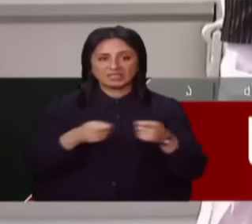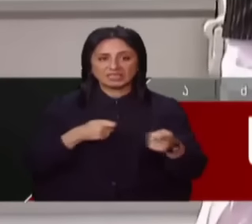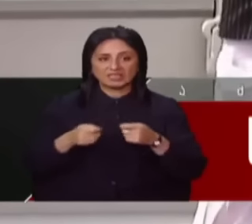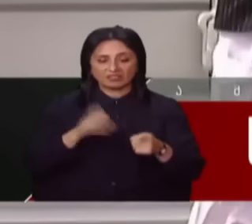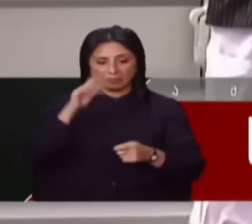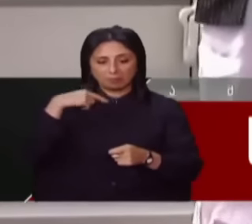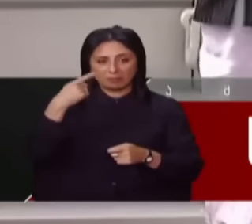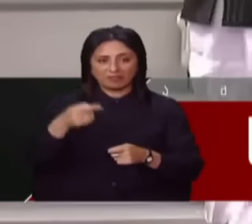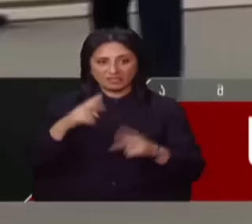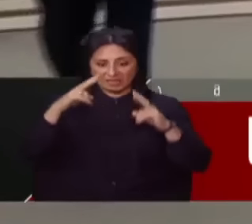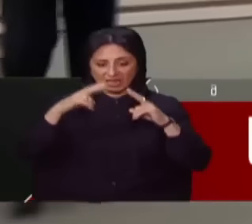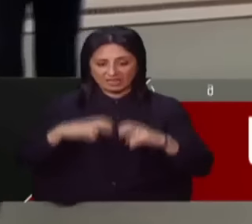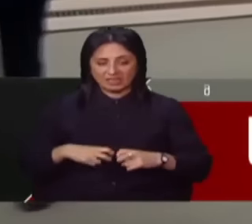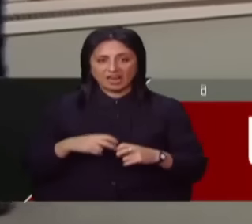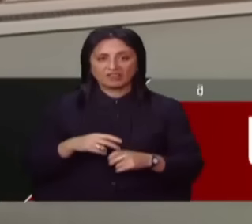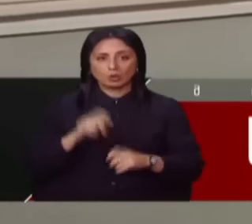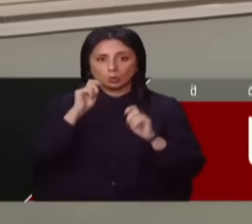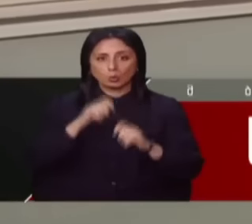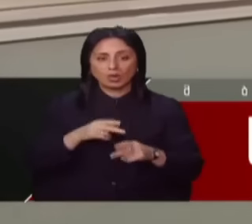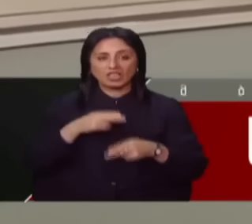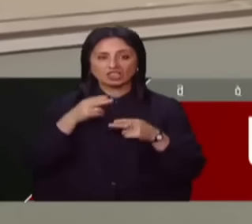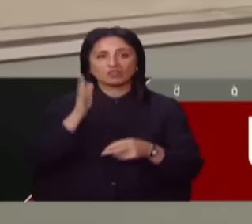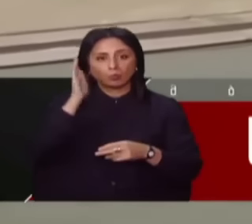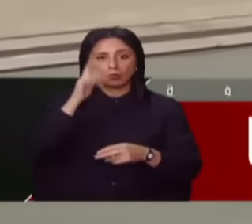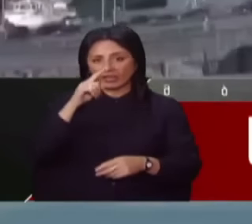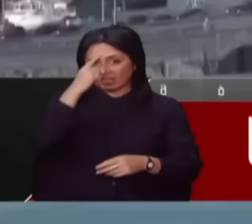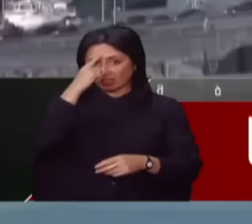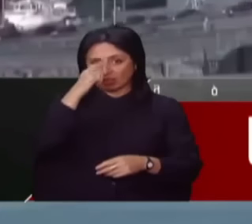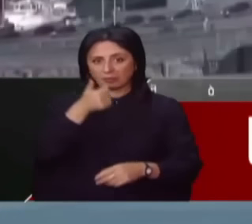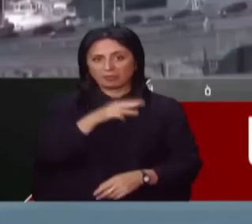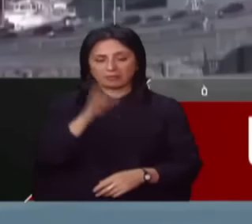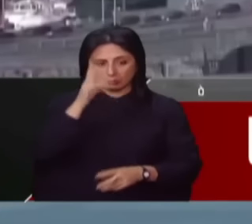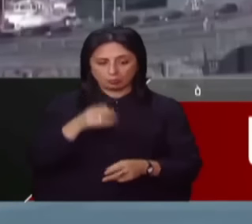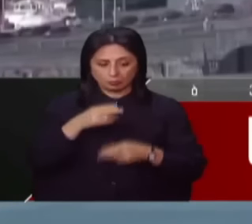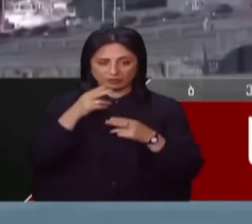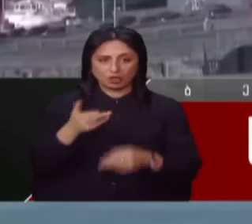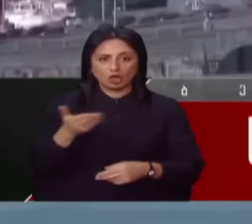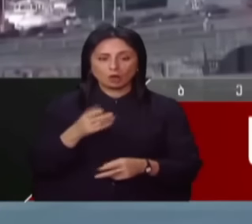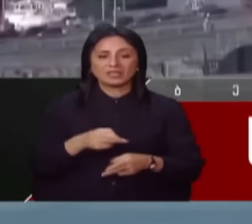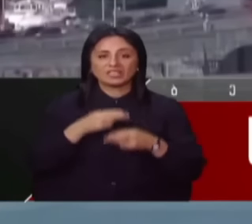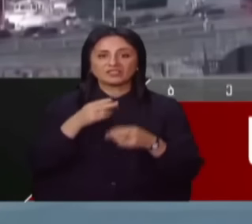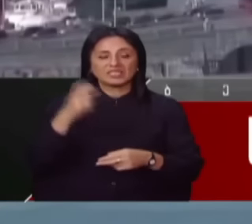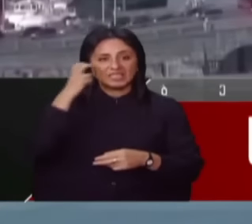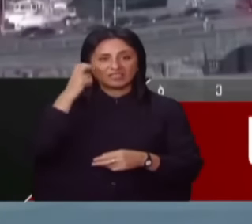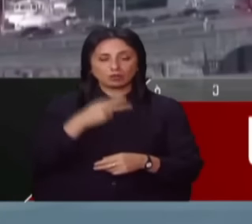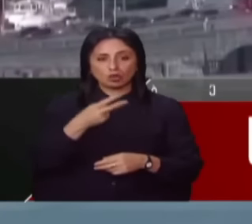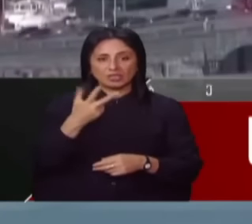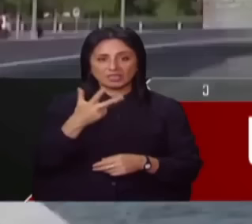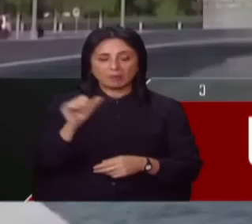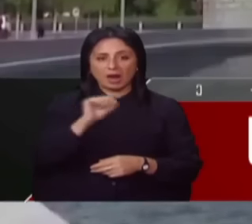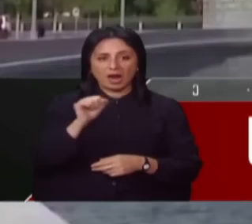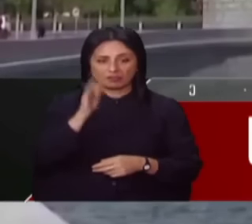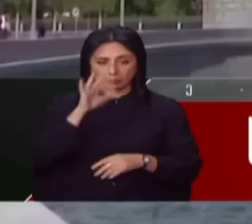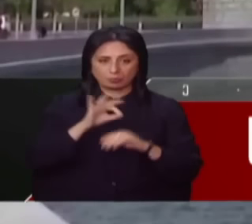დარეგულირების პერსპექტივის განსახილველად უკრაინაში ჩასვლას გეგმავს ინდოეთის პრემიერ-მინისტრი, რომლის ვიზიტიც კიევში 23